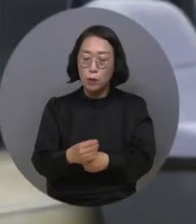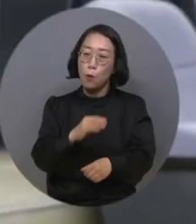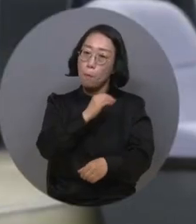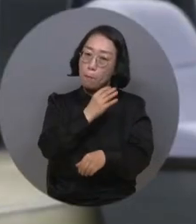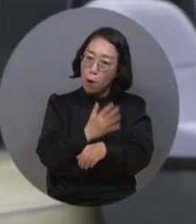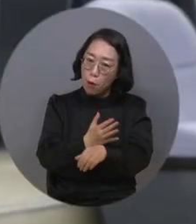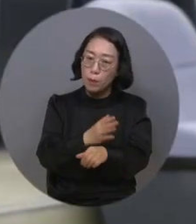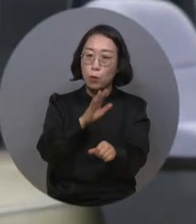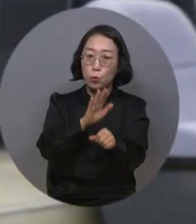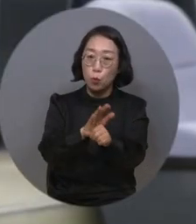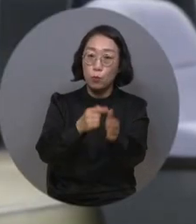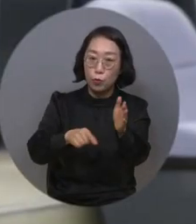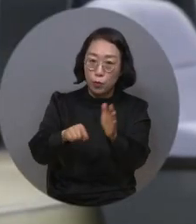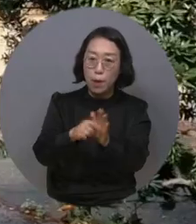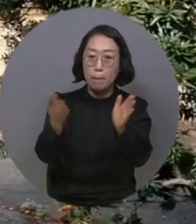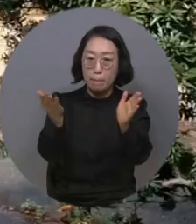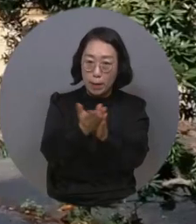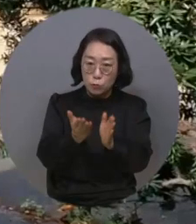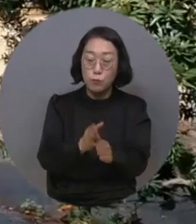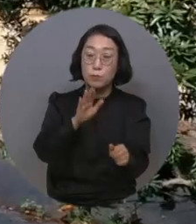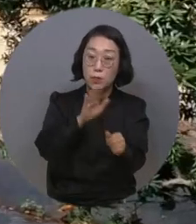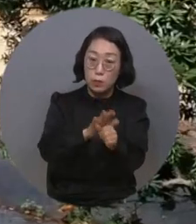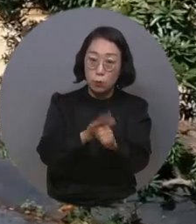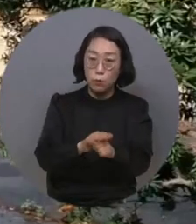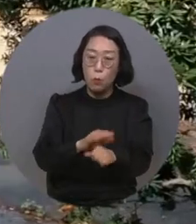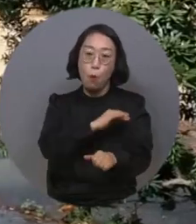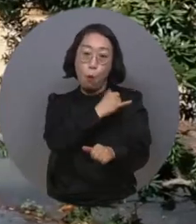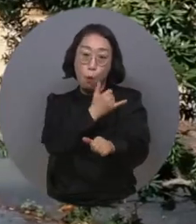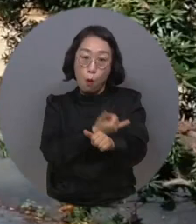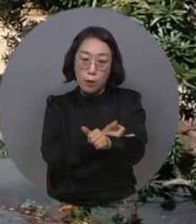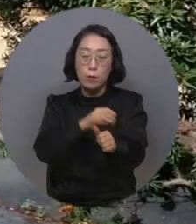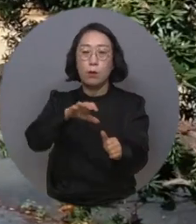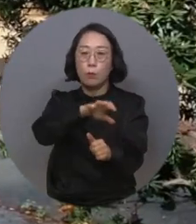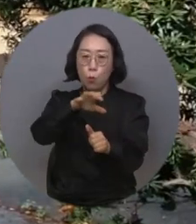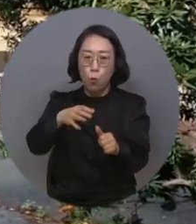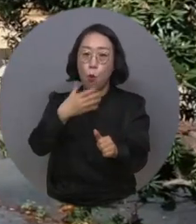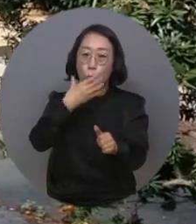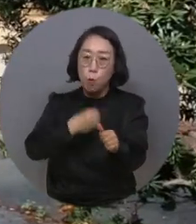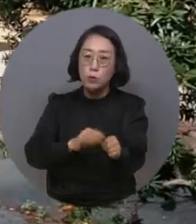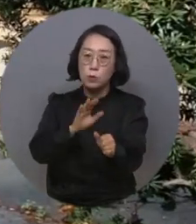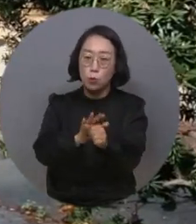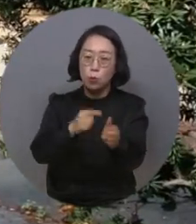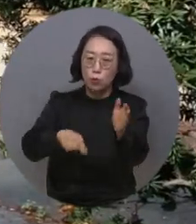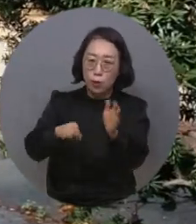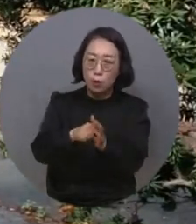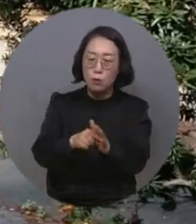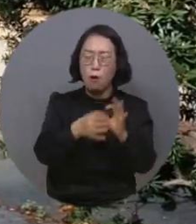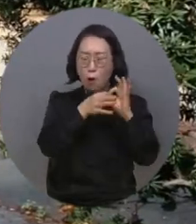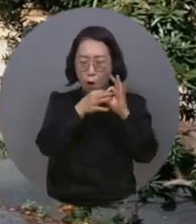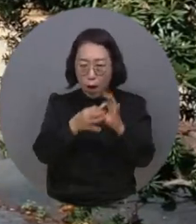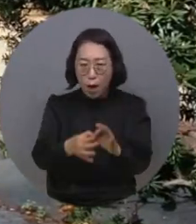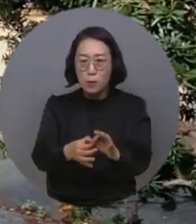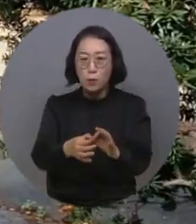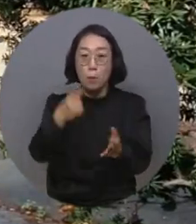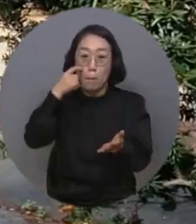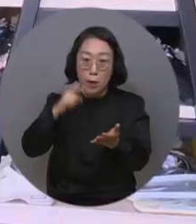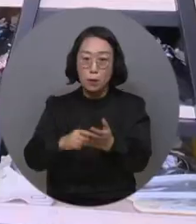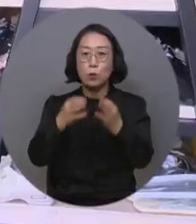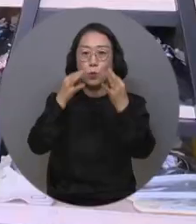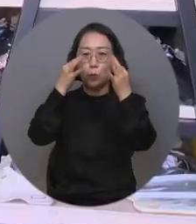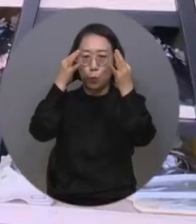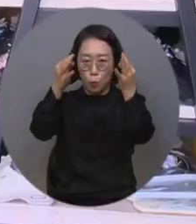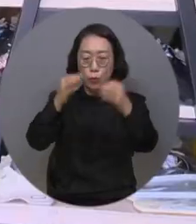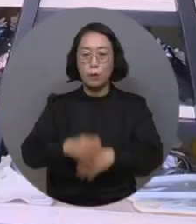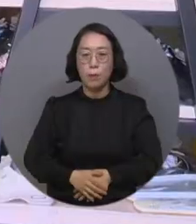위한 맞춤형 지원을 추진하고 있으며 장애인의 권익보호와 복리 증진에 필요한 시책을 적극 발굴해 나가겠다고 말했습니다